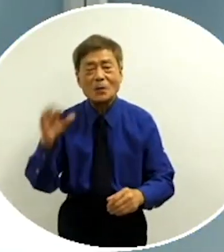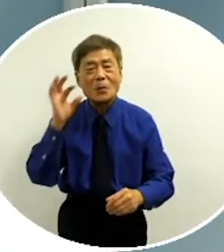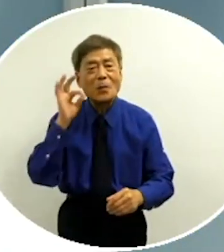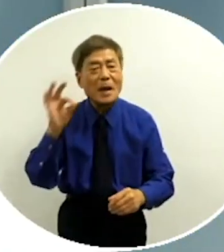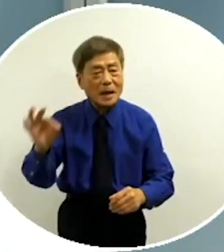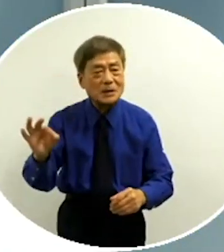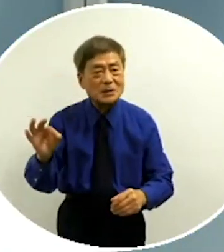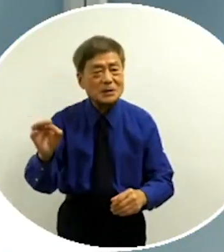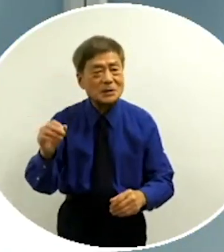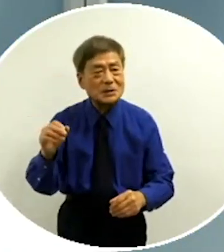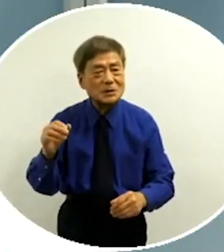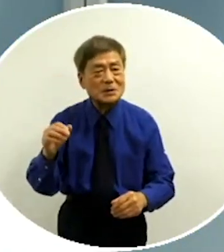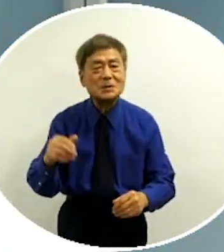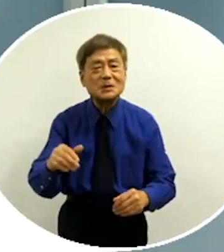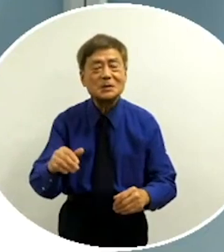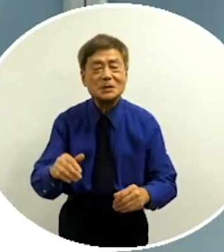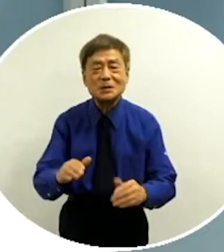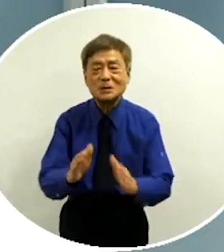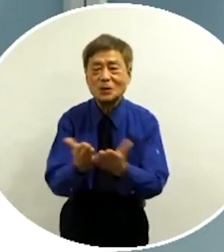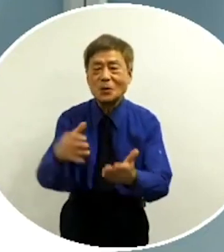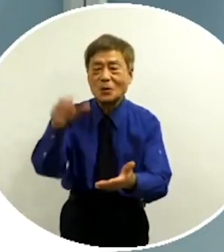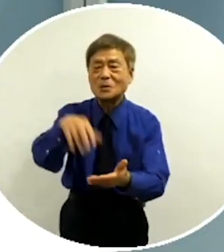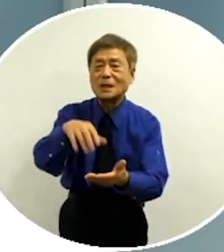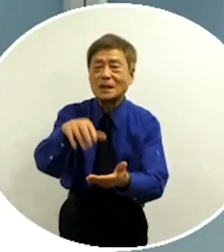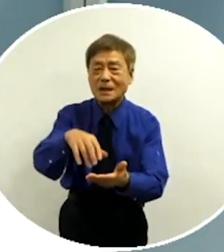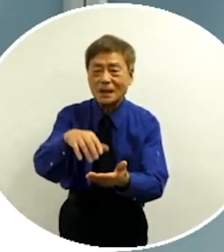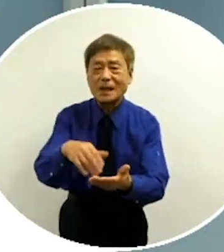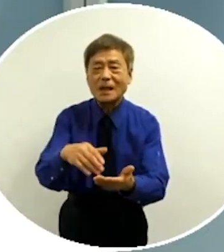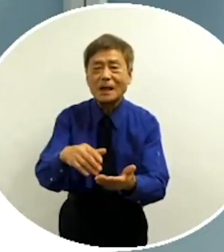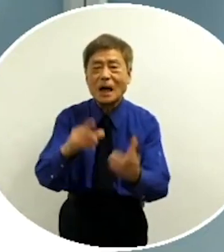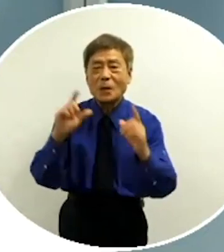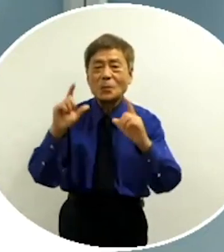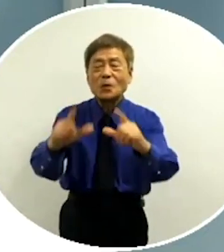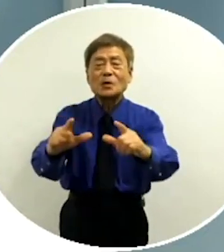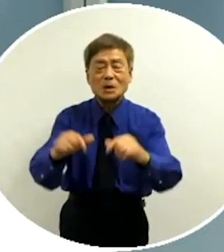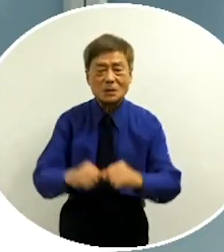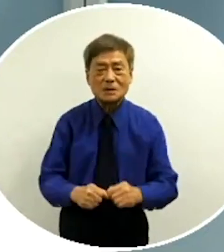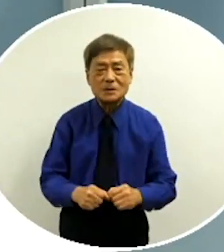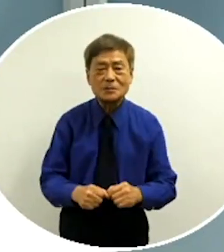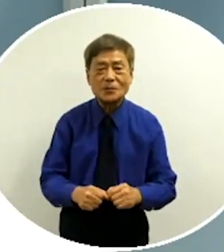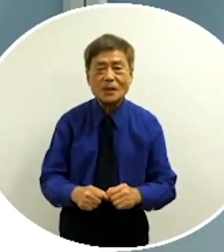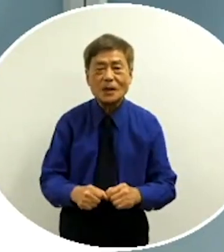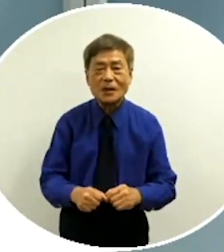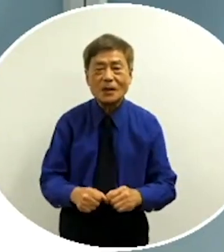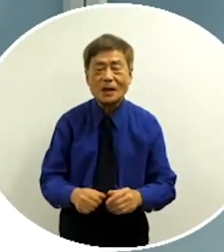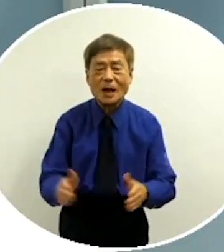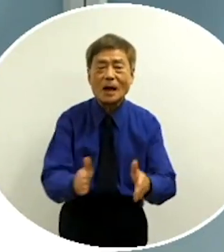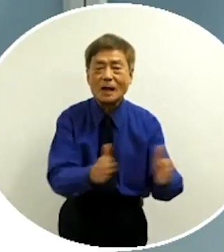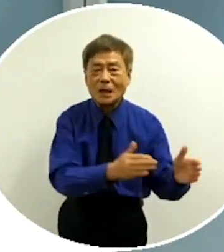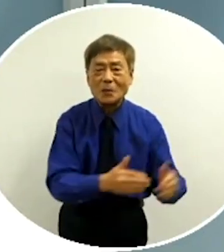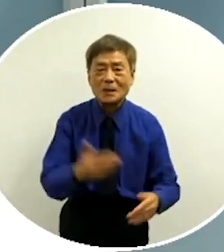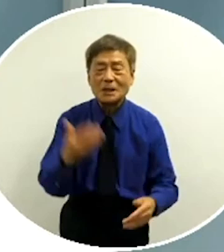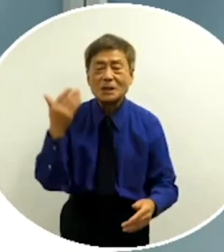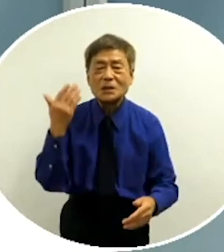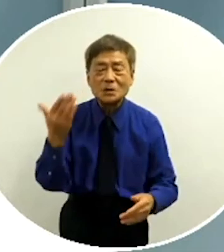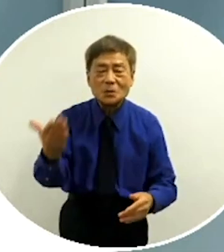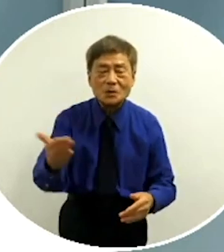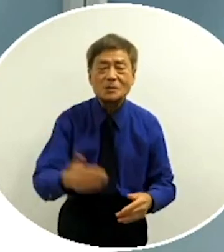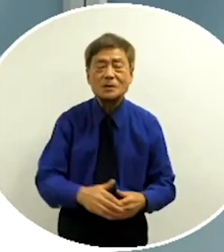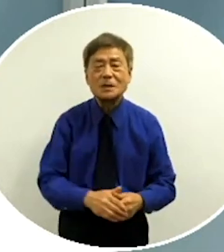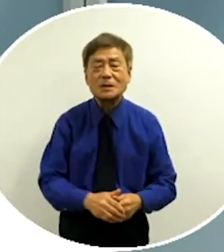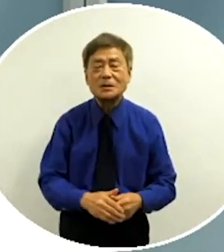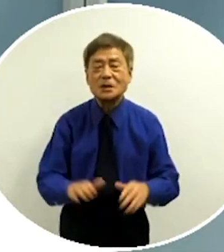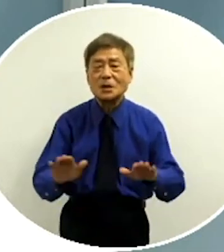定期的に廃止を行なうようになっていますそこで質問なんですけれどもパートナーズや党員サポーター